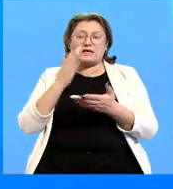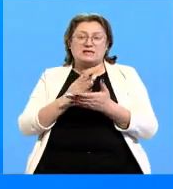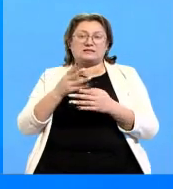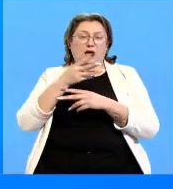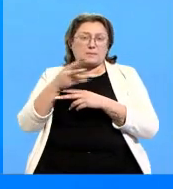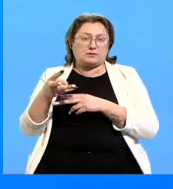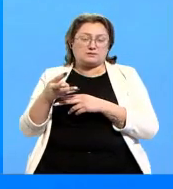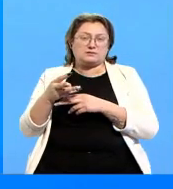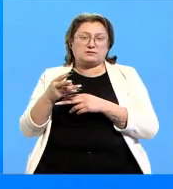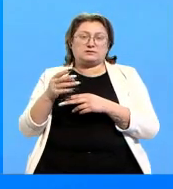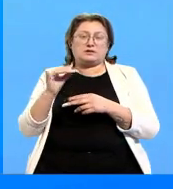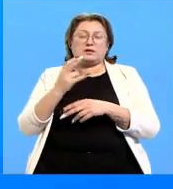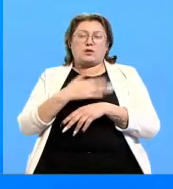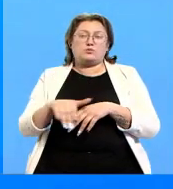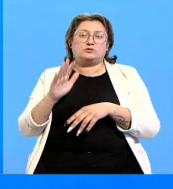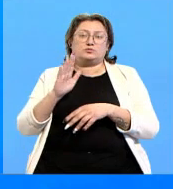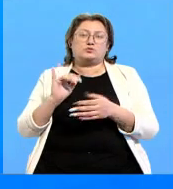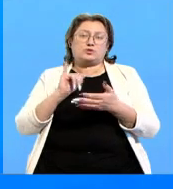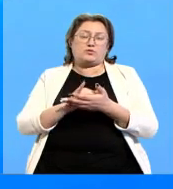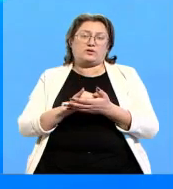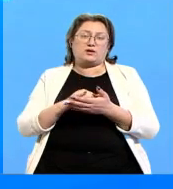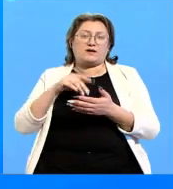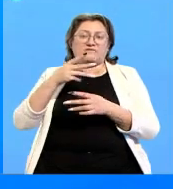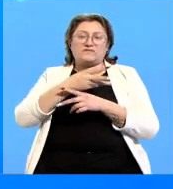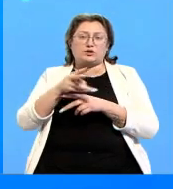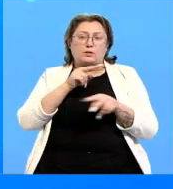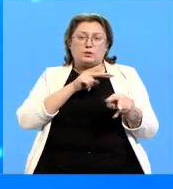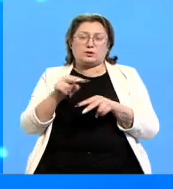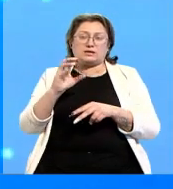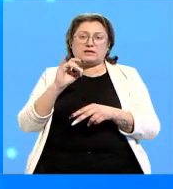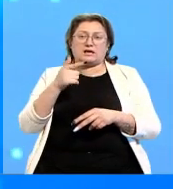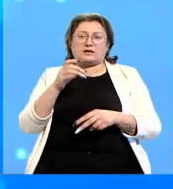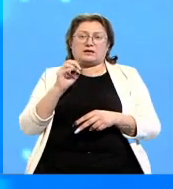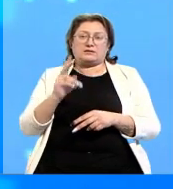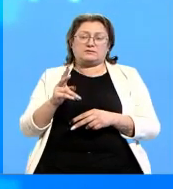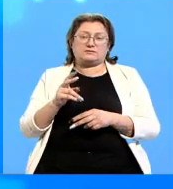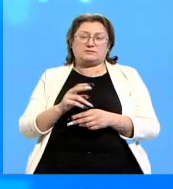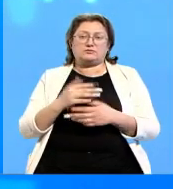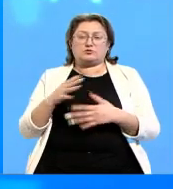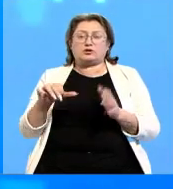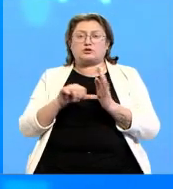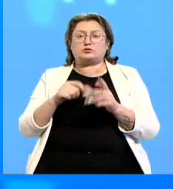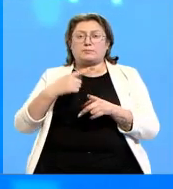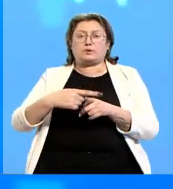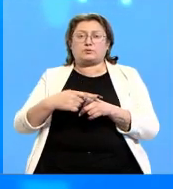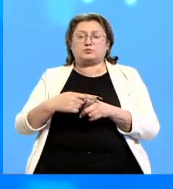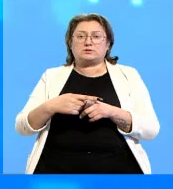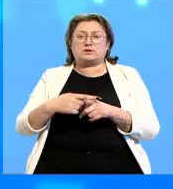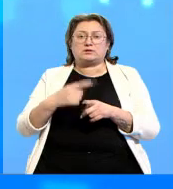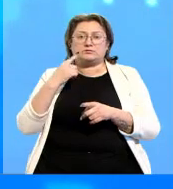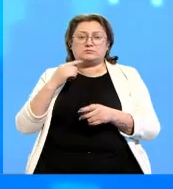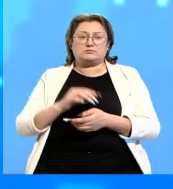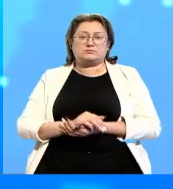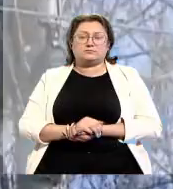сыртында көшелерге сергек бейне бақылау жүйесі орнатылмақ. Қазірдің өзінде қозғалысы көп 6 қиылысқа бейне камералар қойылған